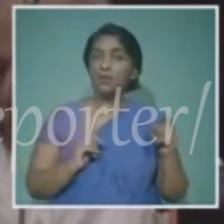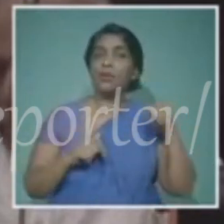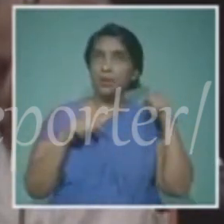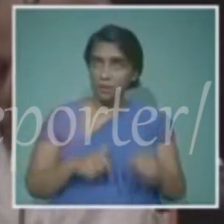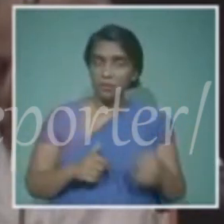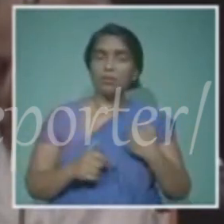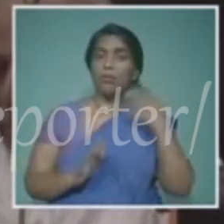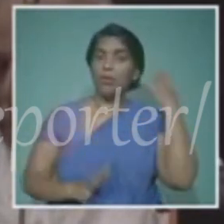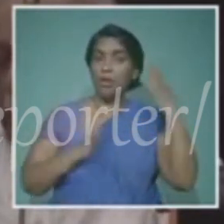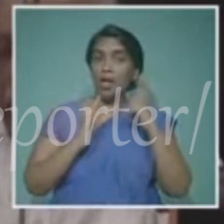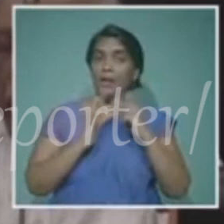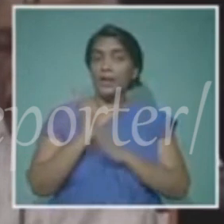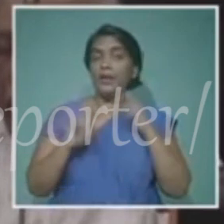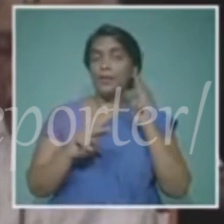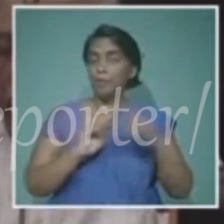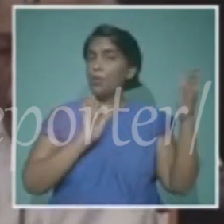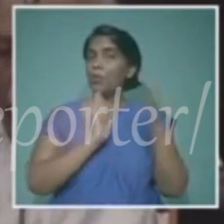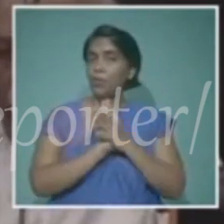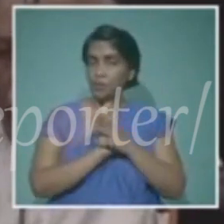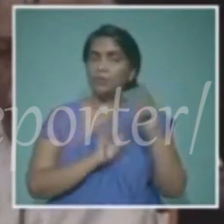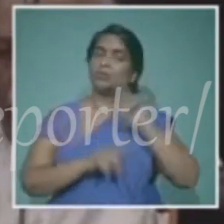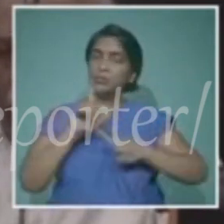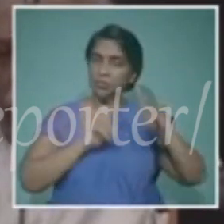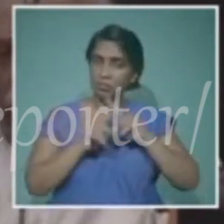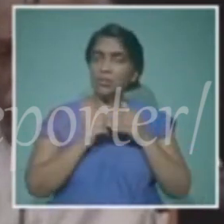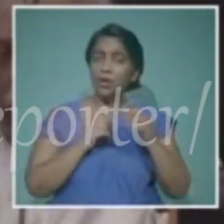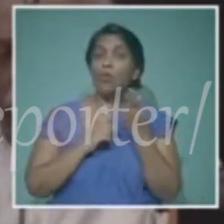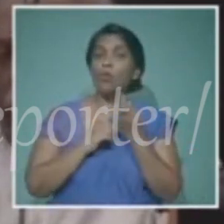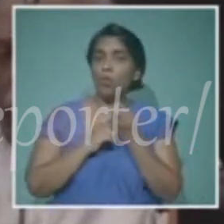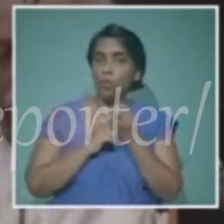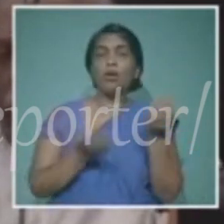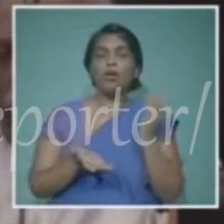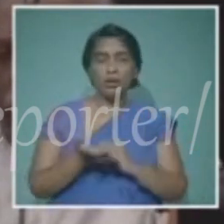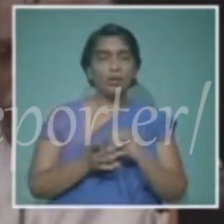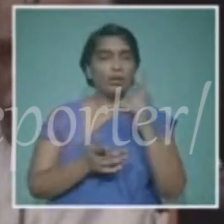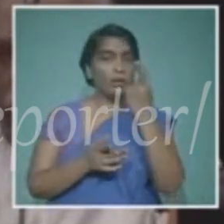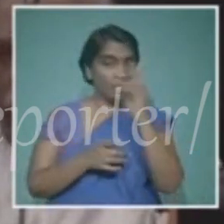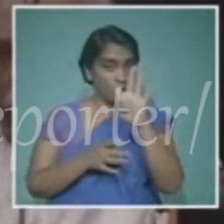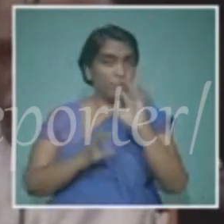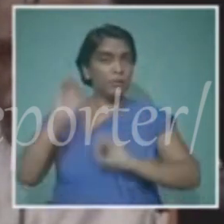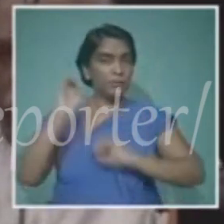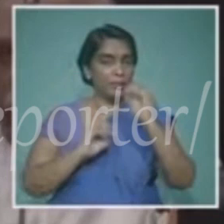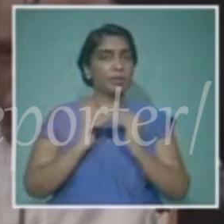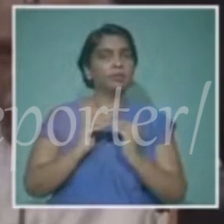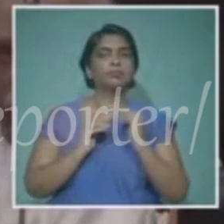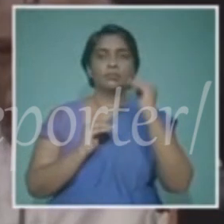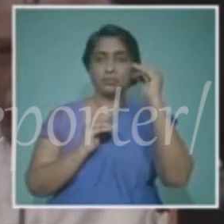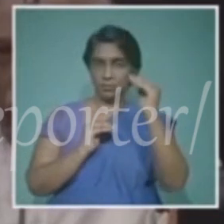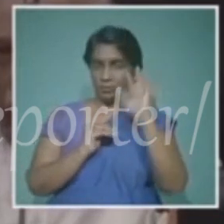අප ජාත්‍යන්තර මූල්‍ය අරමුදල සමග සාකච්ඡා කරන්නේ මුදල යළිත් 14%ක් දක්වා ඉහළ